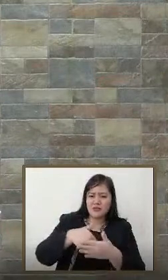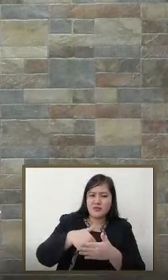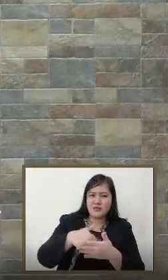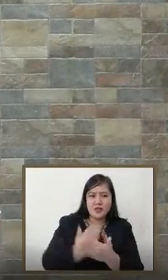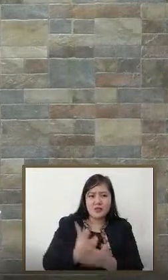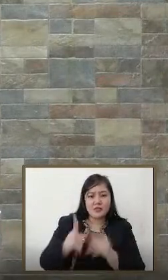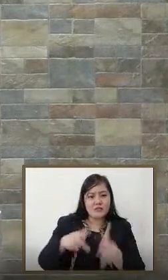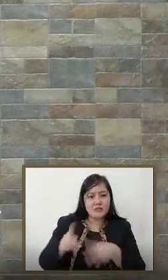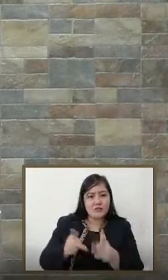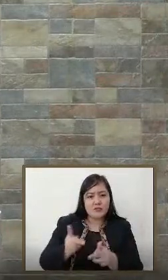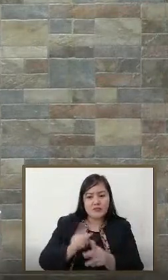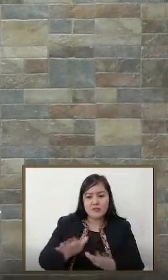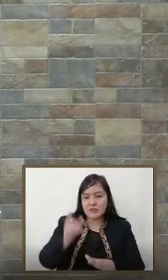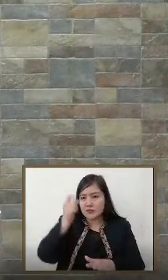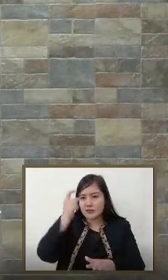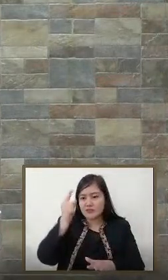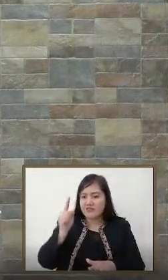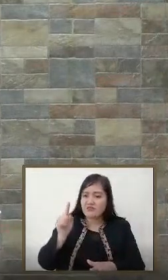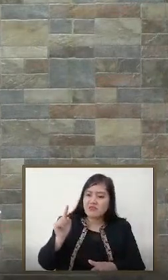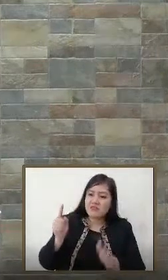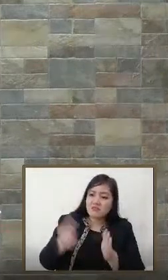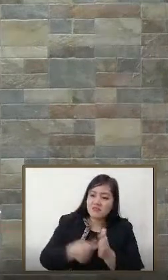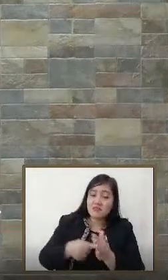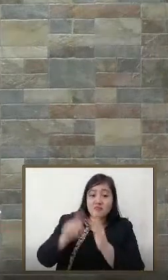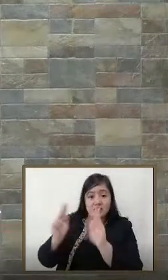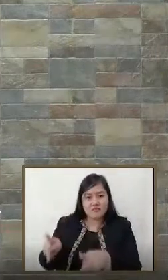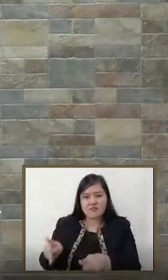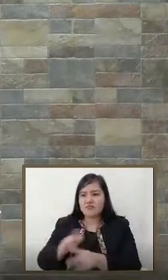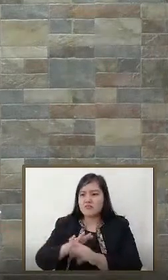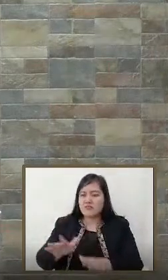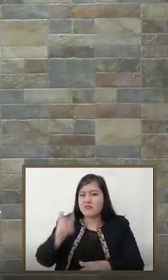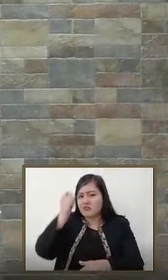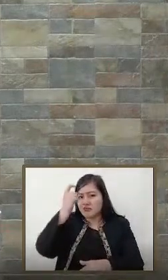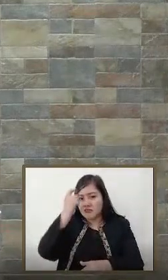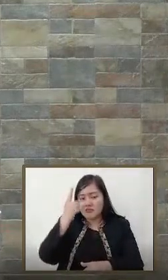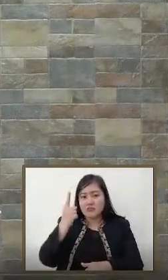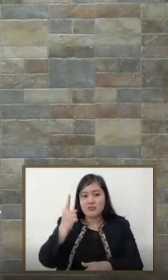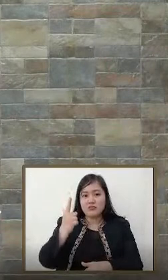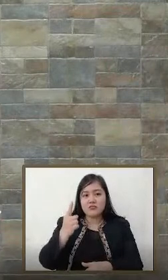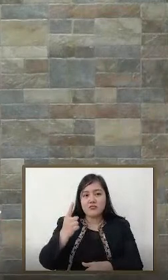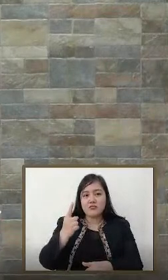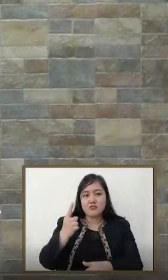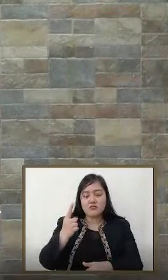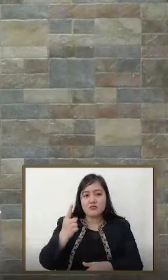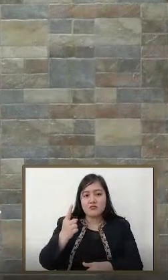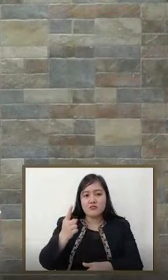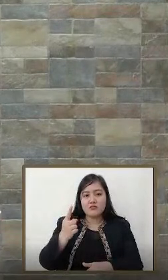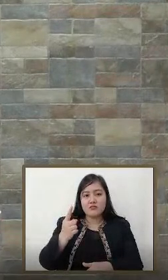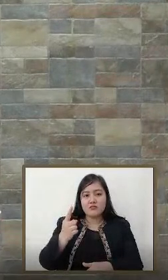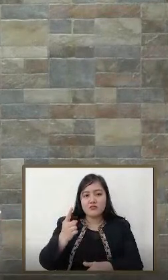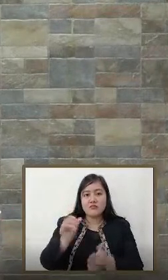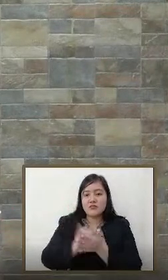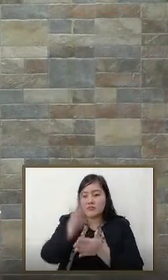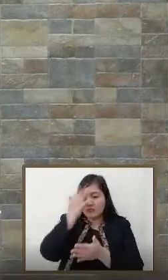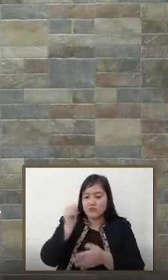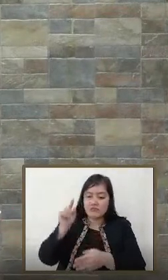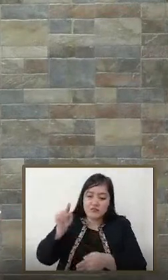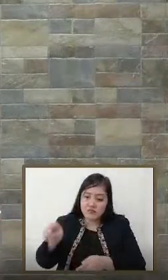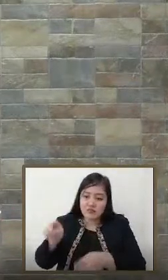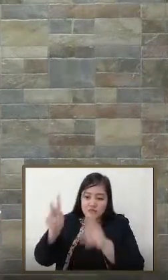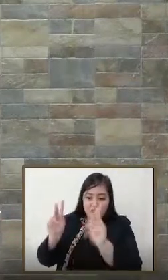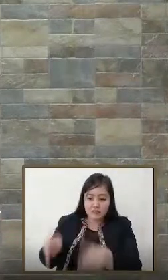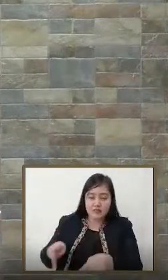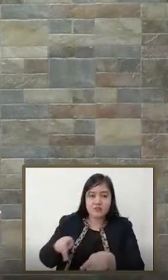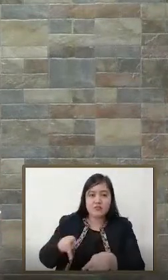tao, ay walang wisdom from above. Because it's very simple, kapatid. Now, do you understand, mga kapatid, na may mga kausap tayo,